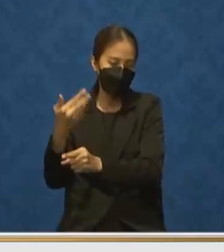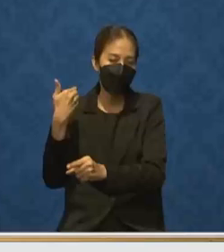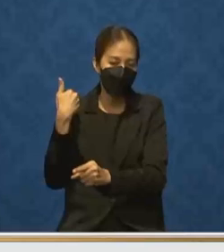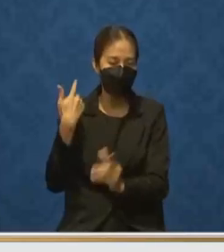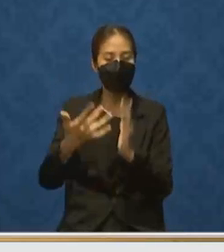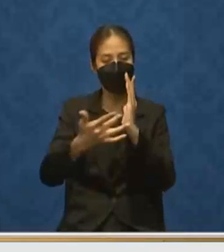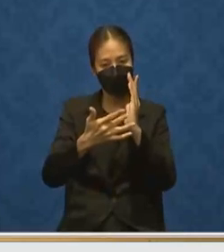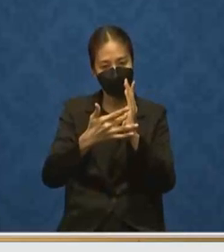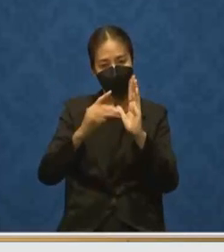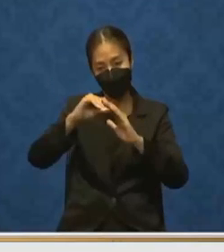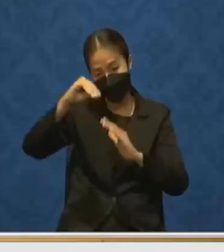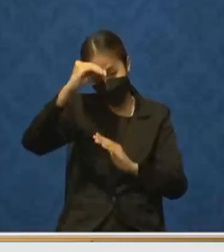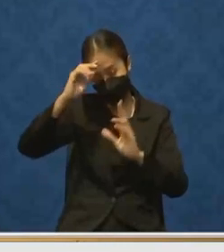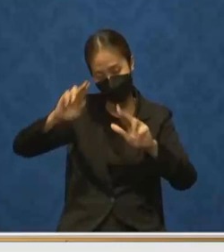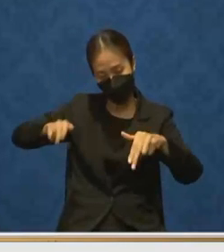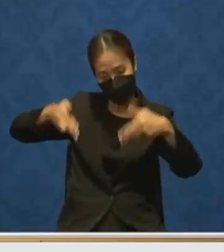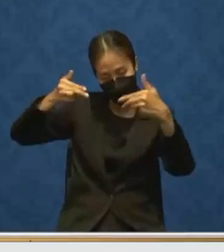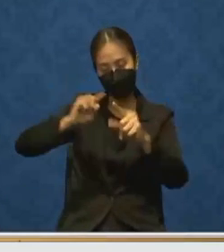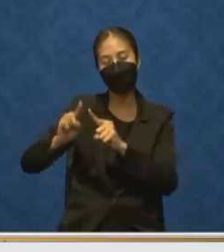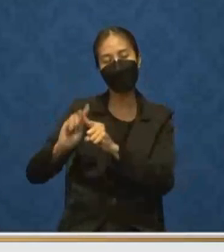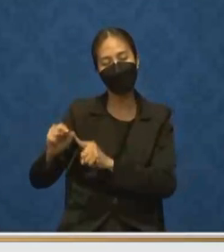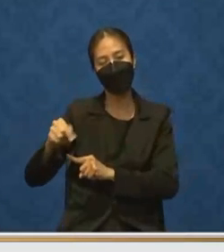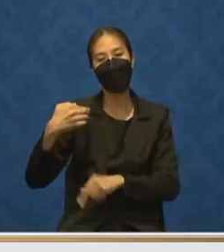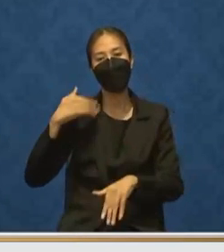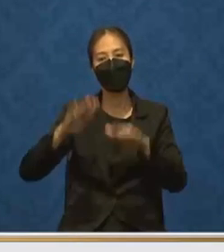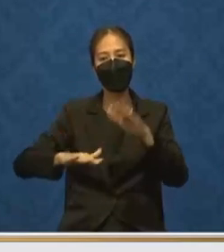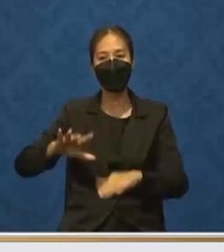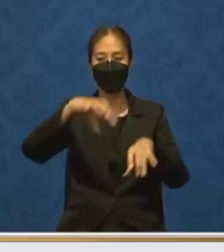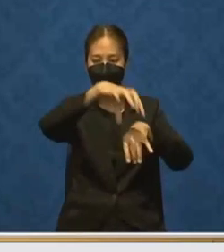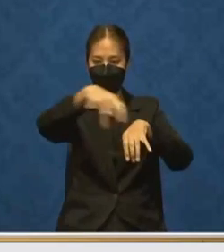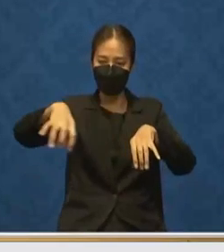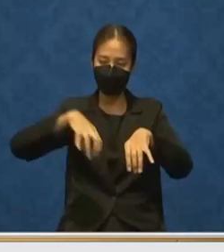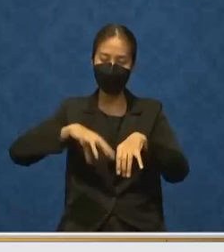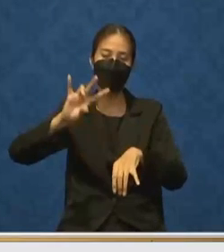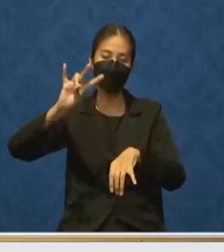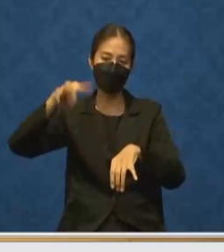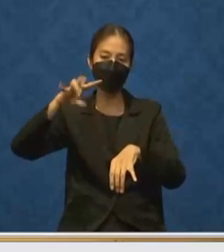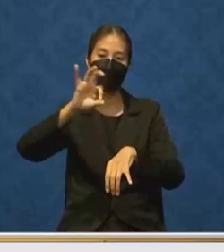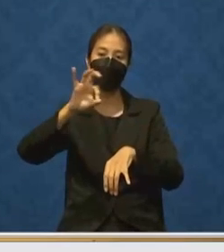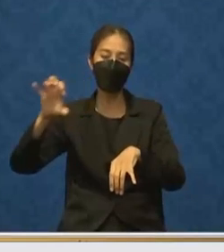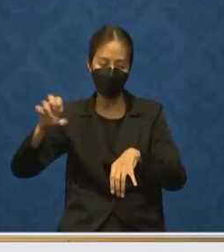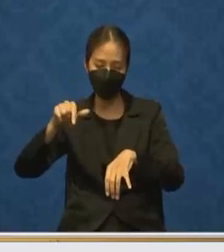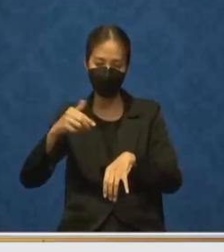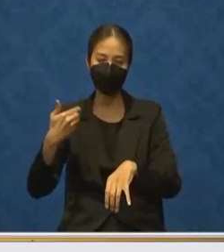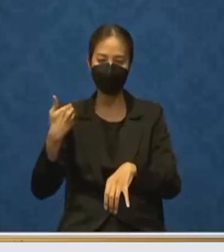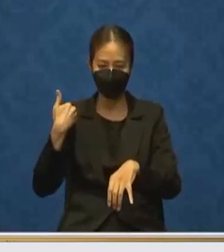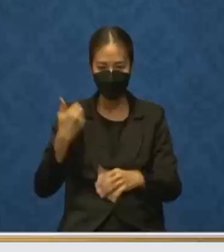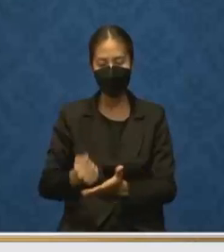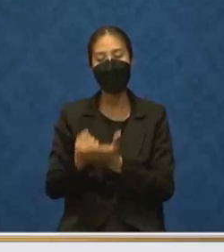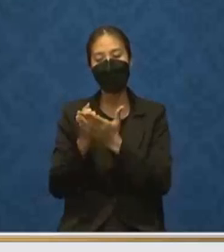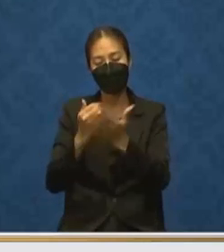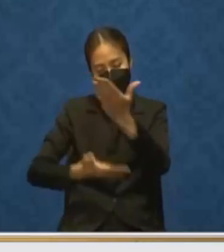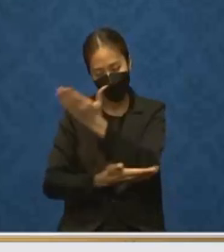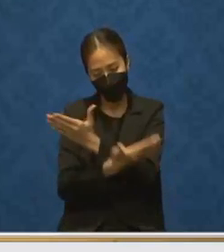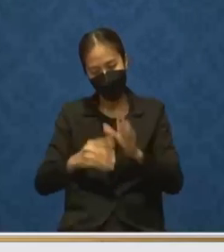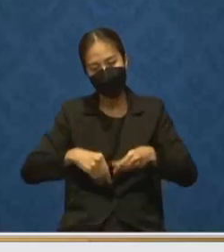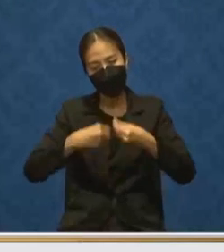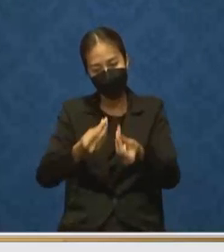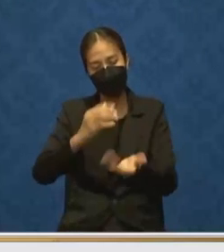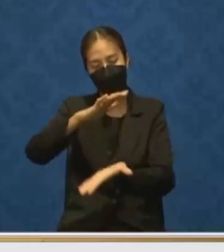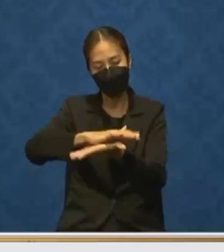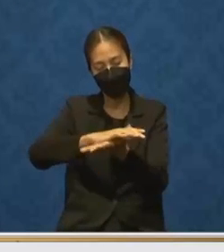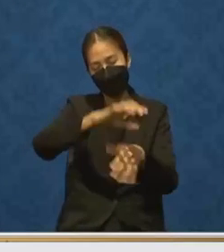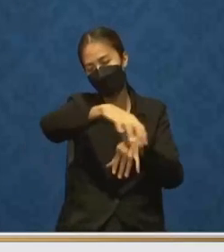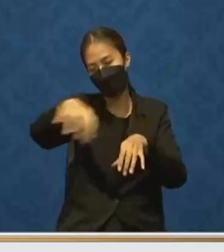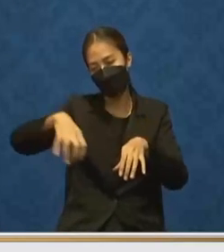านดาวเทียมไม่น้อยกว่า 7,900 แห่งตลอดจนสร้างโอกาสและลดความเหลื่อมล้ำทางการศึกษาในพื้นที่ 2,000 โรงเรียน